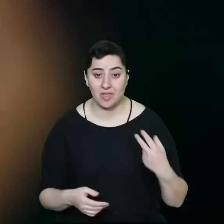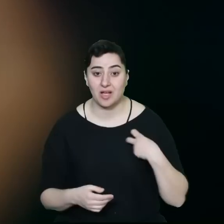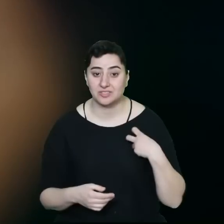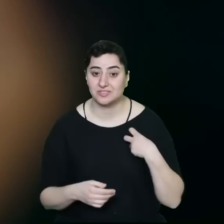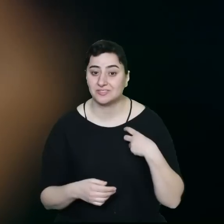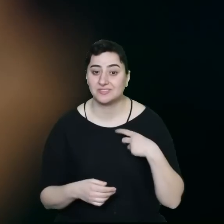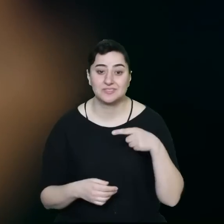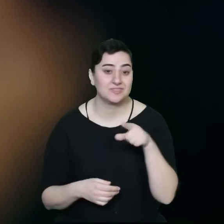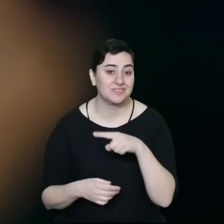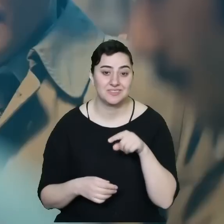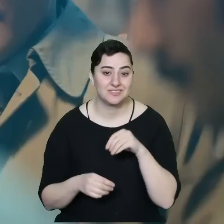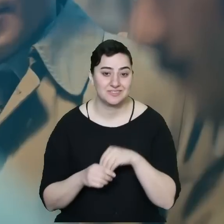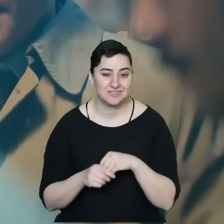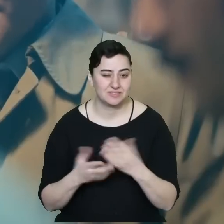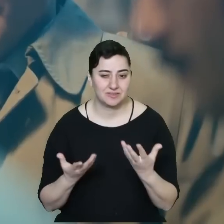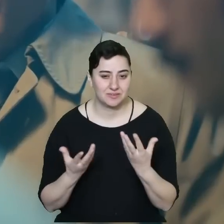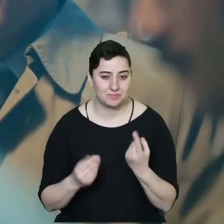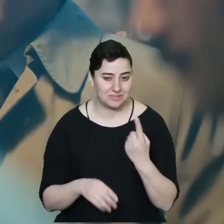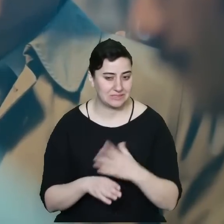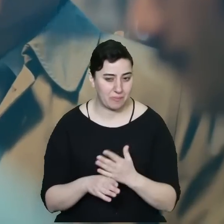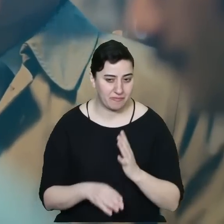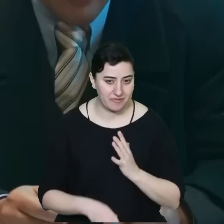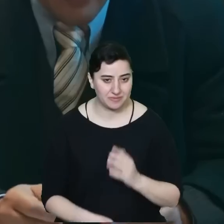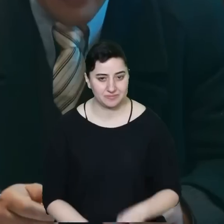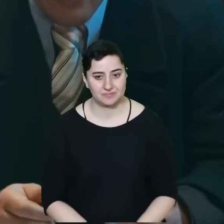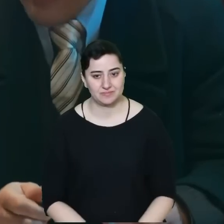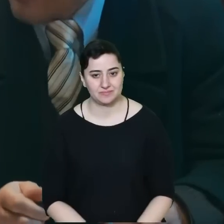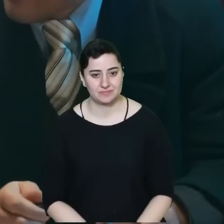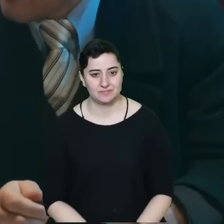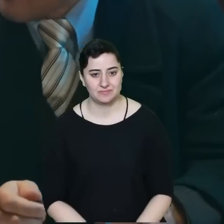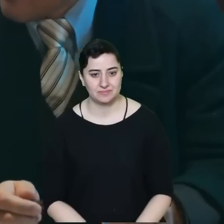Aşıklar divanını kuranın bir sebebi vardır elbet.